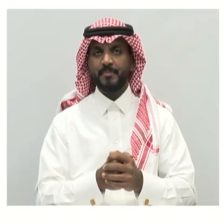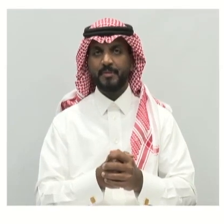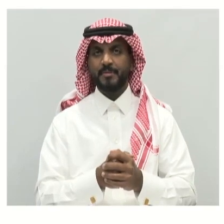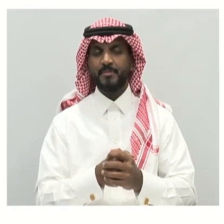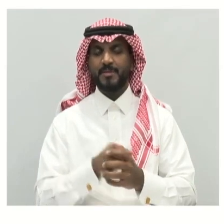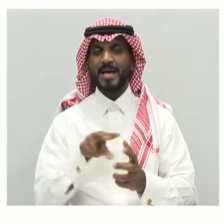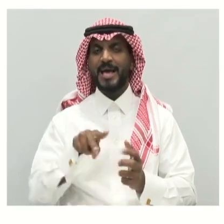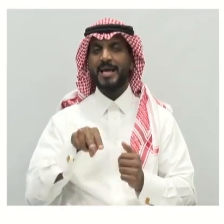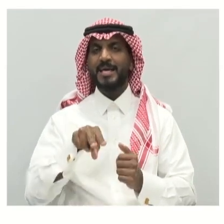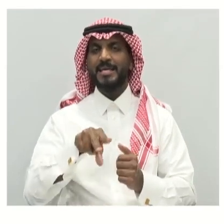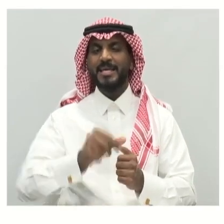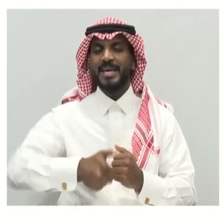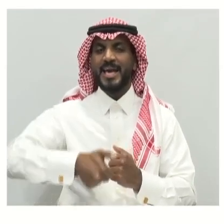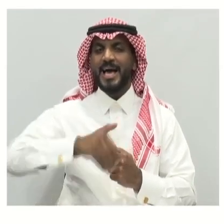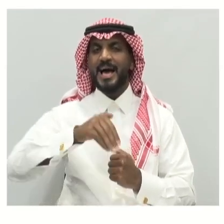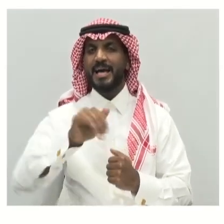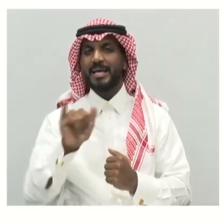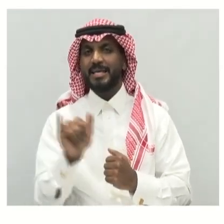احسنتم اخي